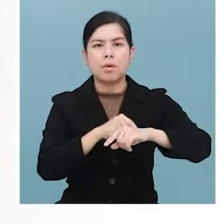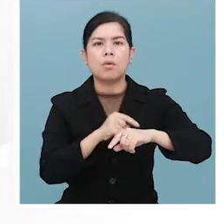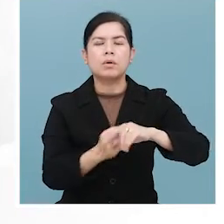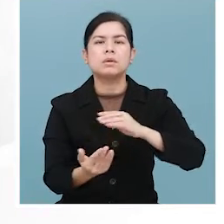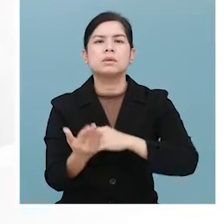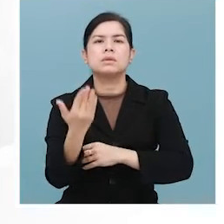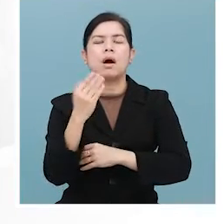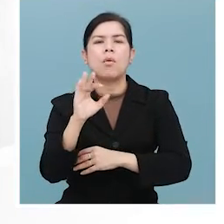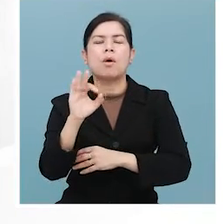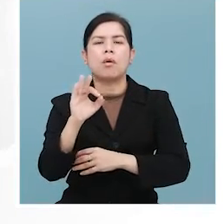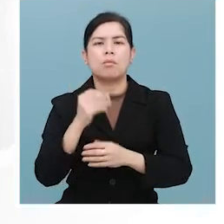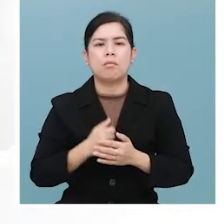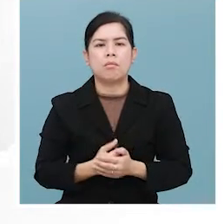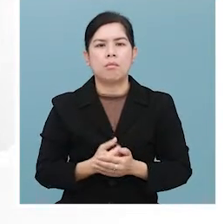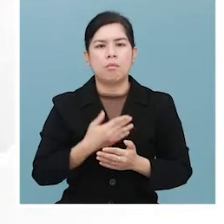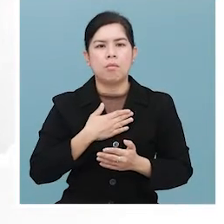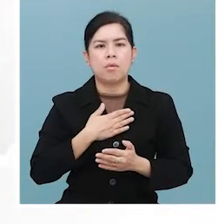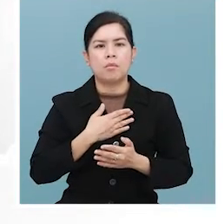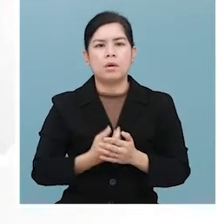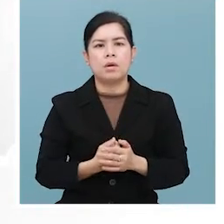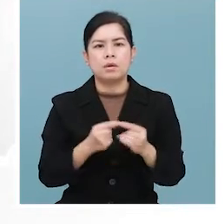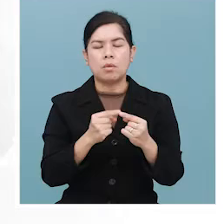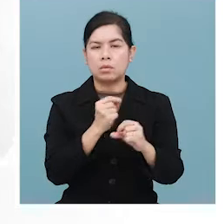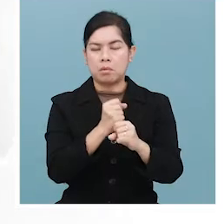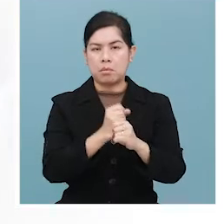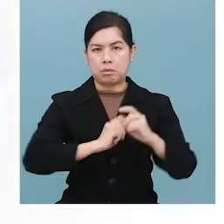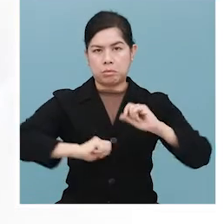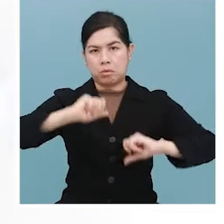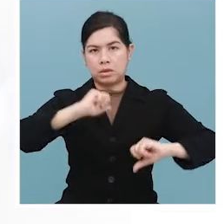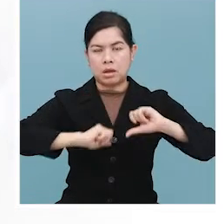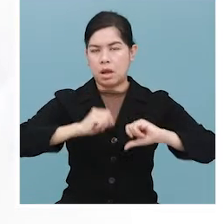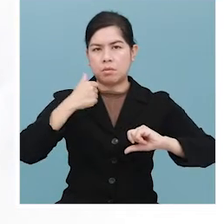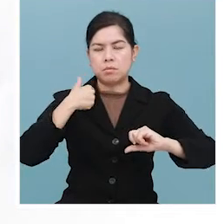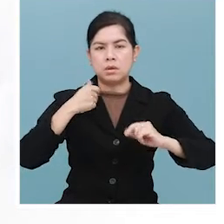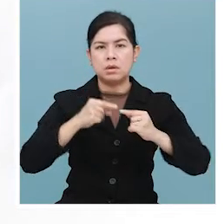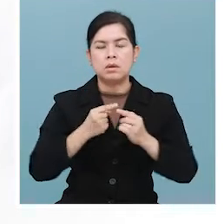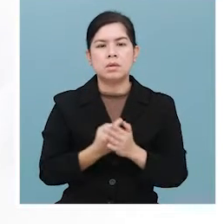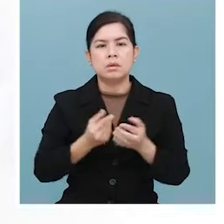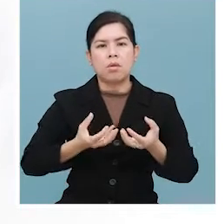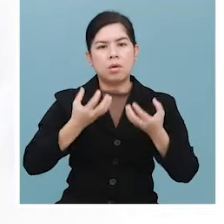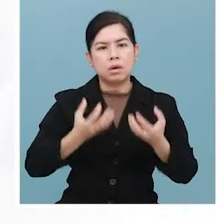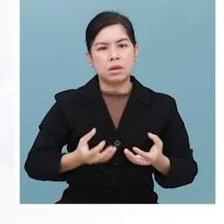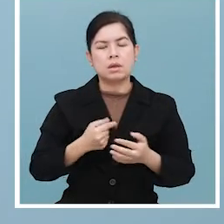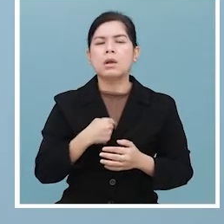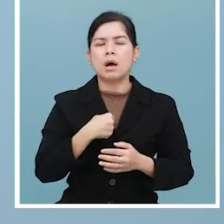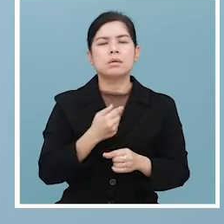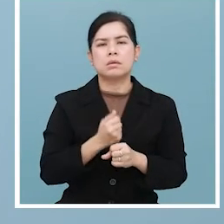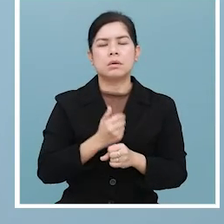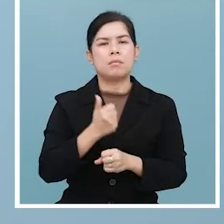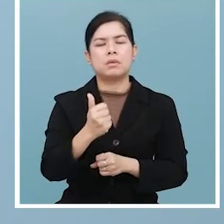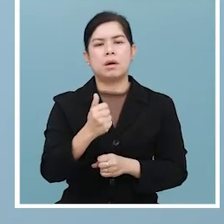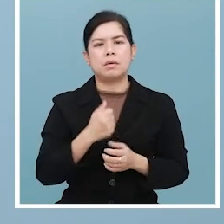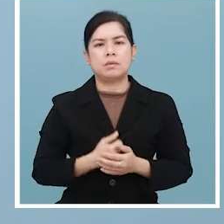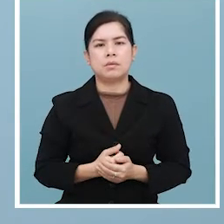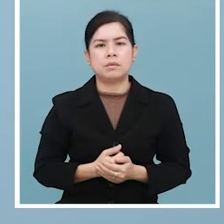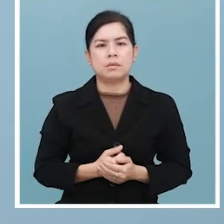ดกันว่าถ้าพูดถึงเรื่องรับผิดชอบงานนะคะก็สบายอะค่ะไม่เคยทำงานผิดพลาดกัน คือพูดง่ายว่าพี่